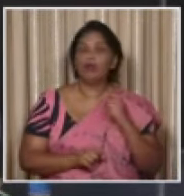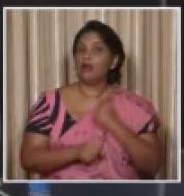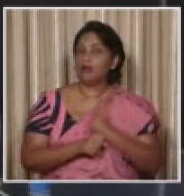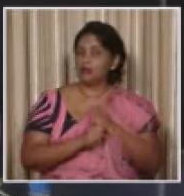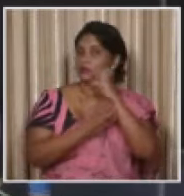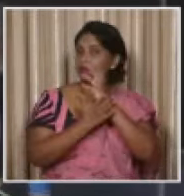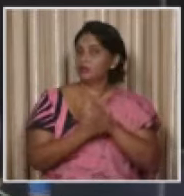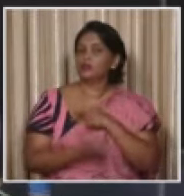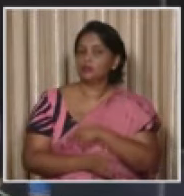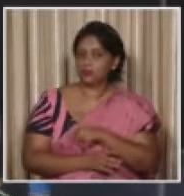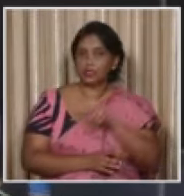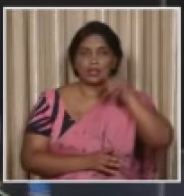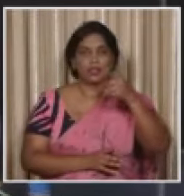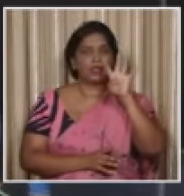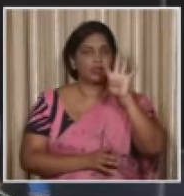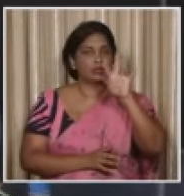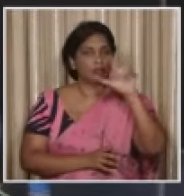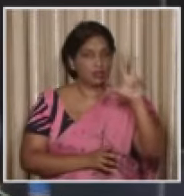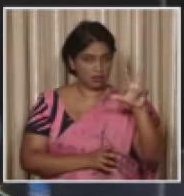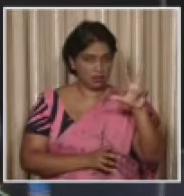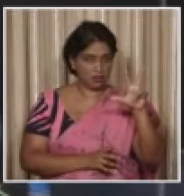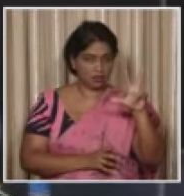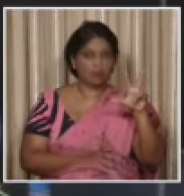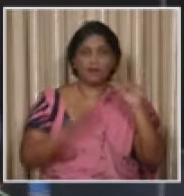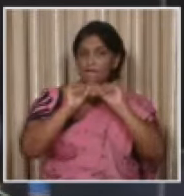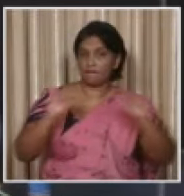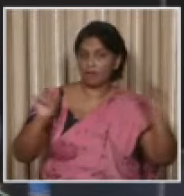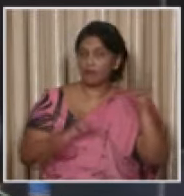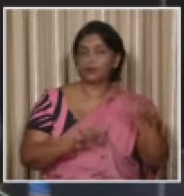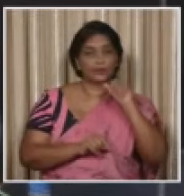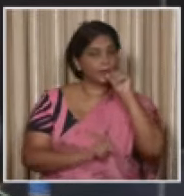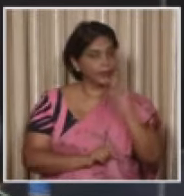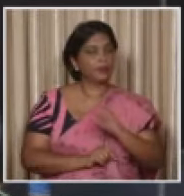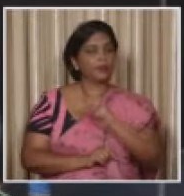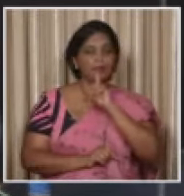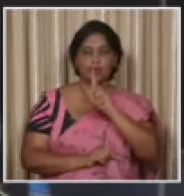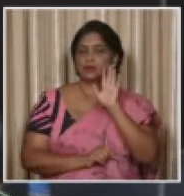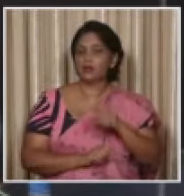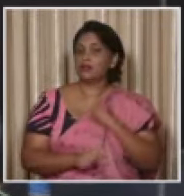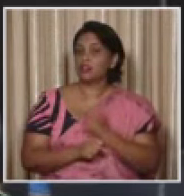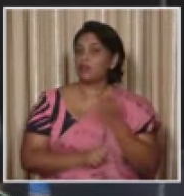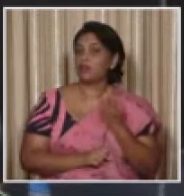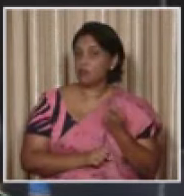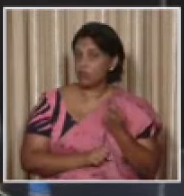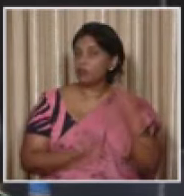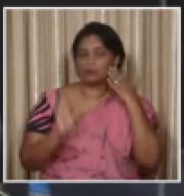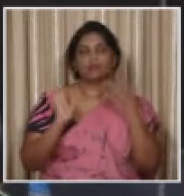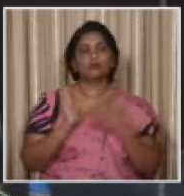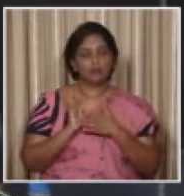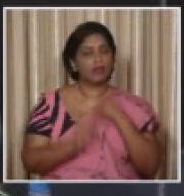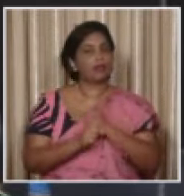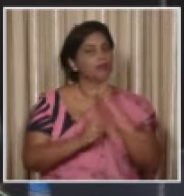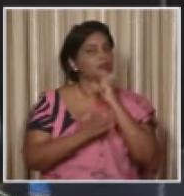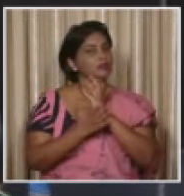ක්‍රම ව්‍යවස්ථාවේ 148 වන වගන්තියේ නිශ්චිතව දක්වා ඇති රජයේ මුදල් යන්න ආණ්ඩු